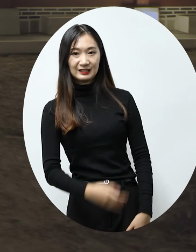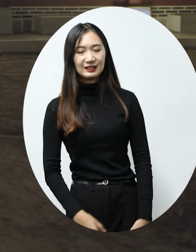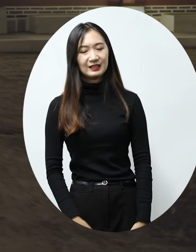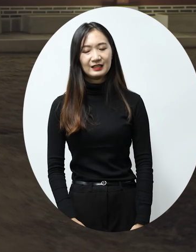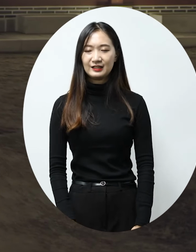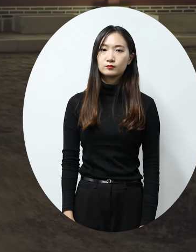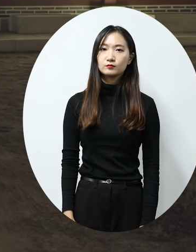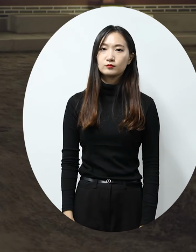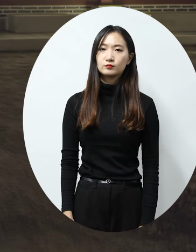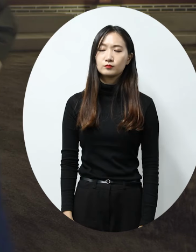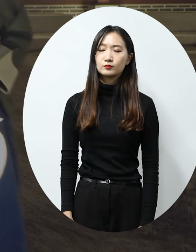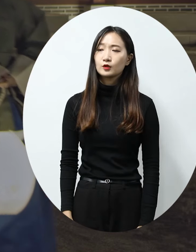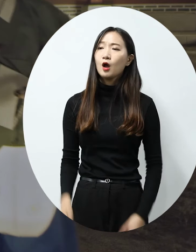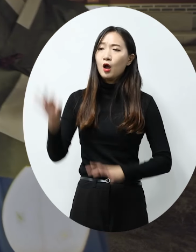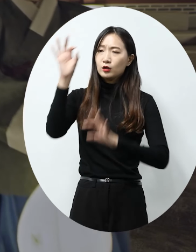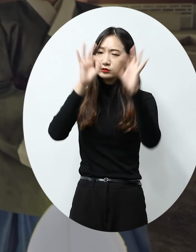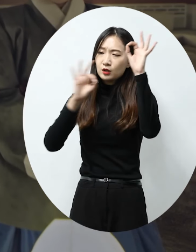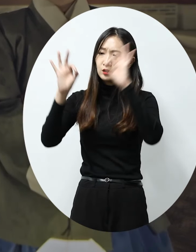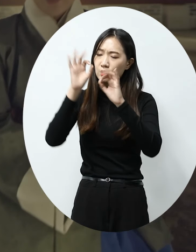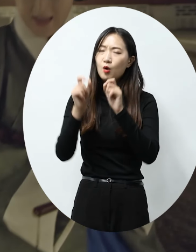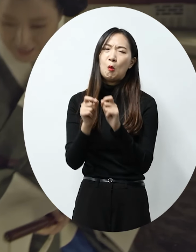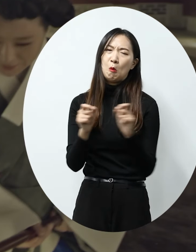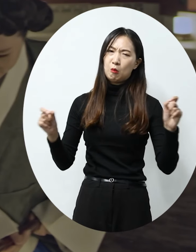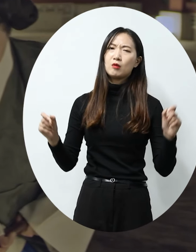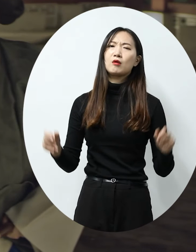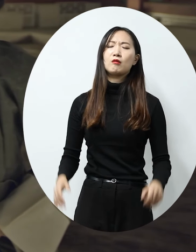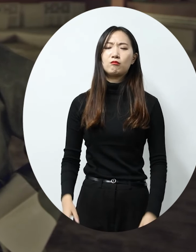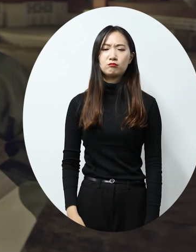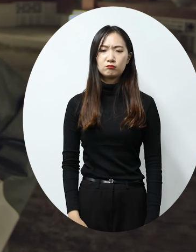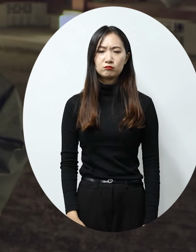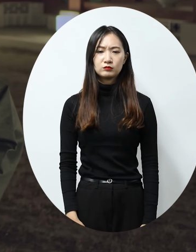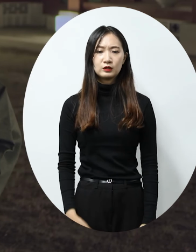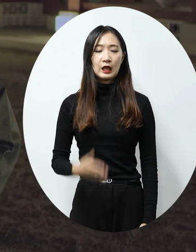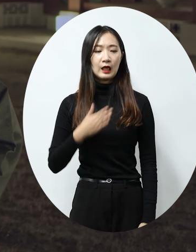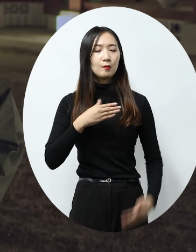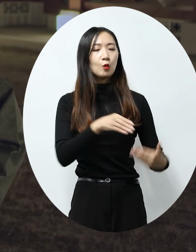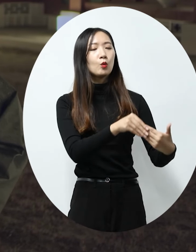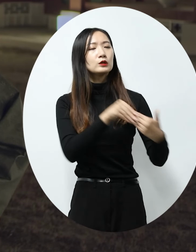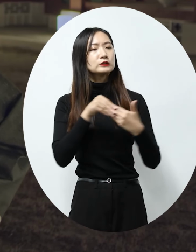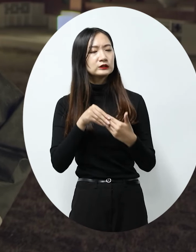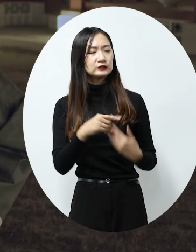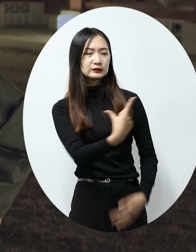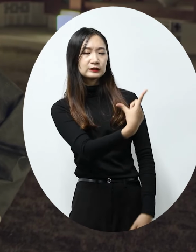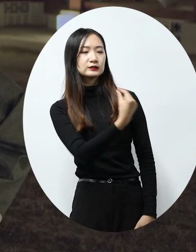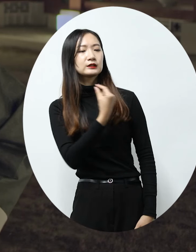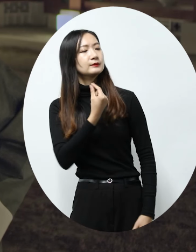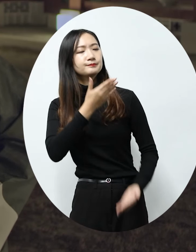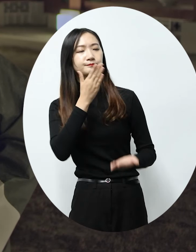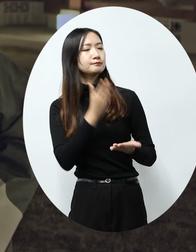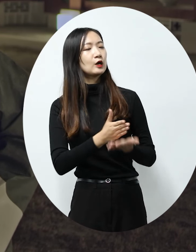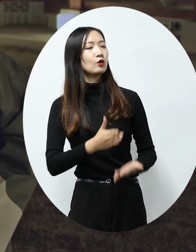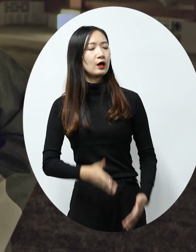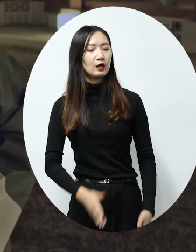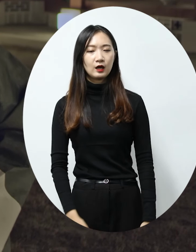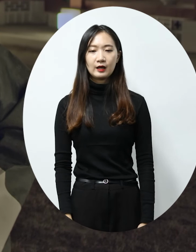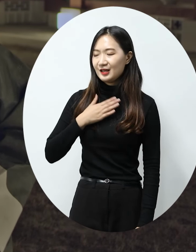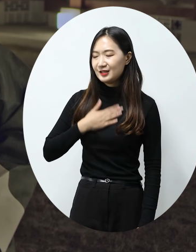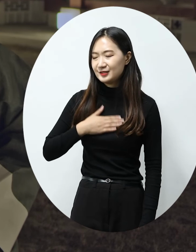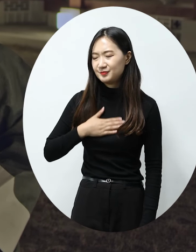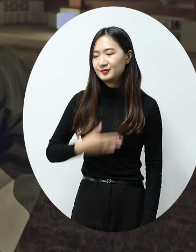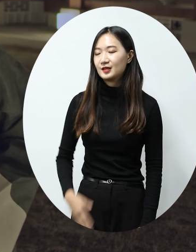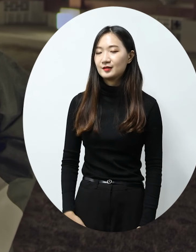아유 들켰다 어디 계신지 한참을 찾아 싸웁니다 내가 모셨으니 잔소리할 생각일량